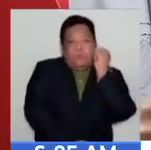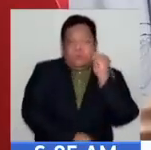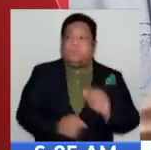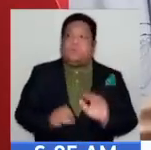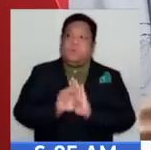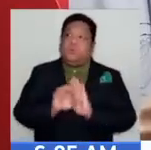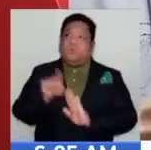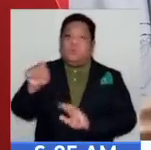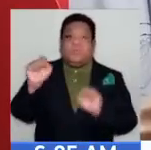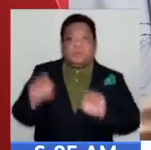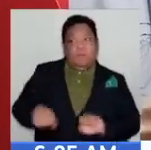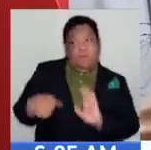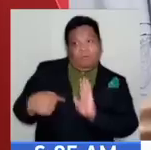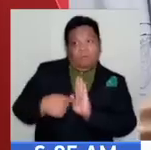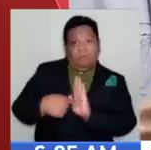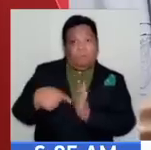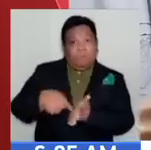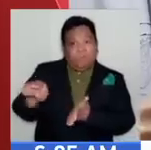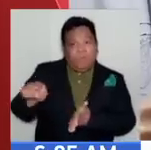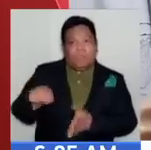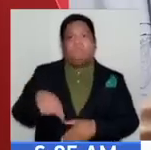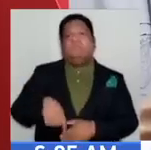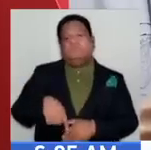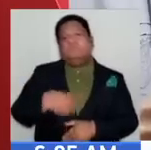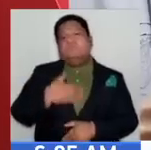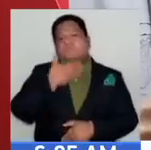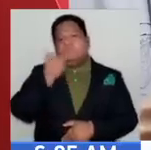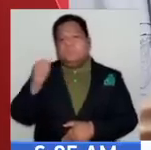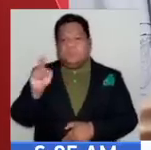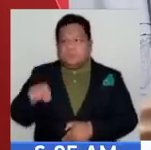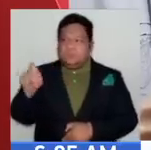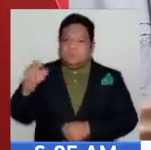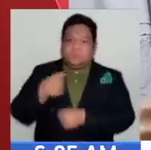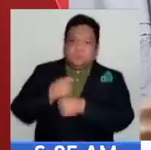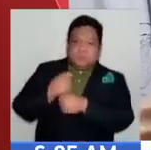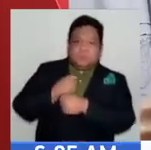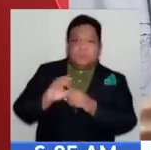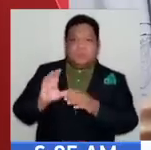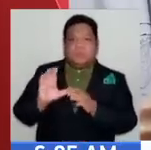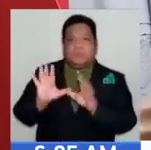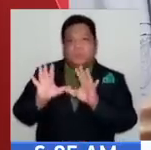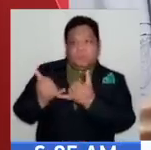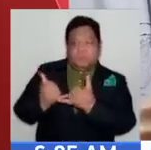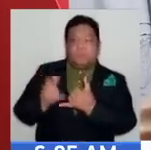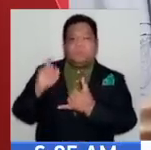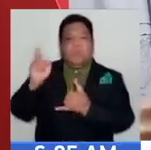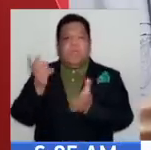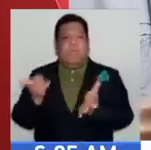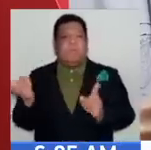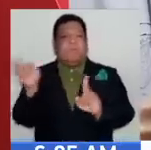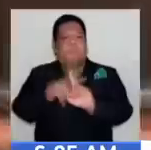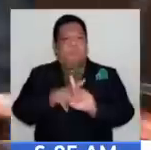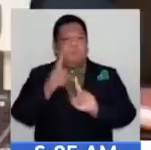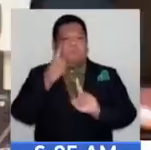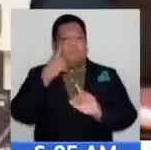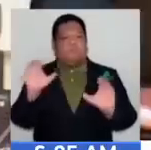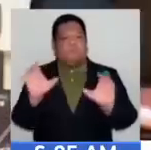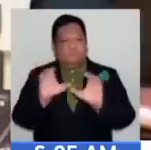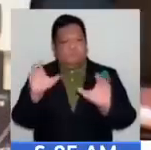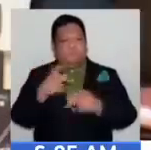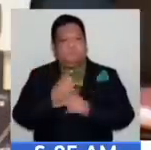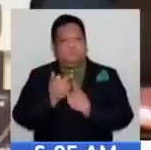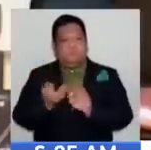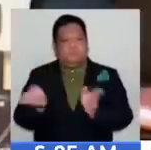dapat ang mga vaccine manufacturing companies mag-apply na sila for a certificate of product registration. Sa isa